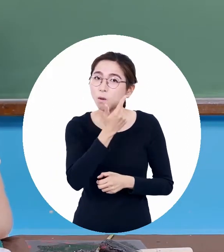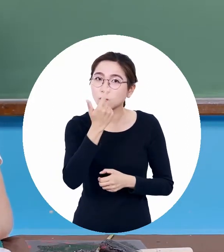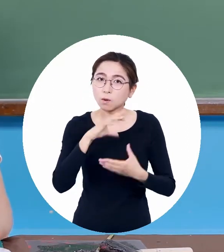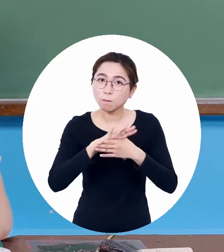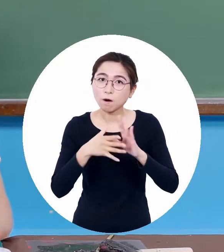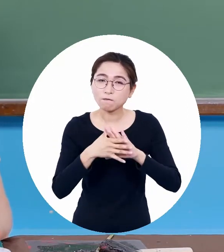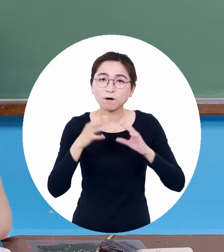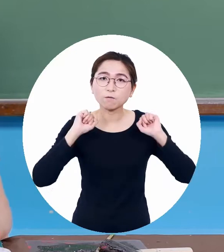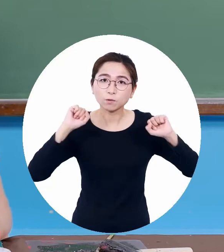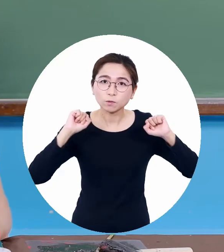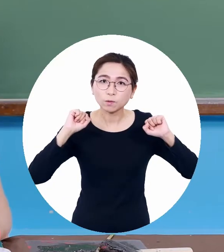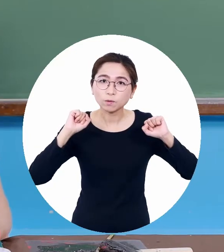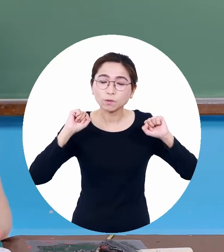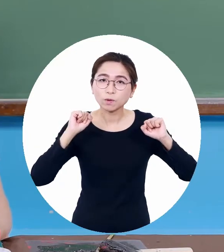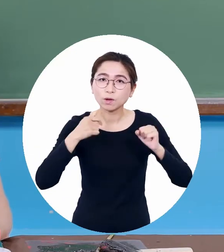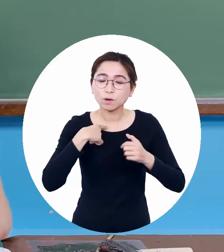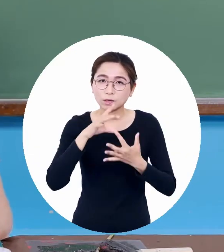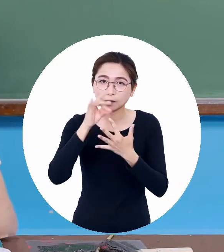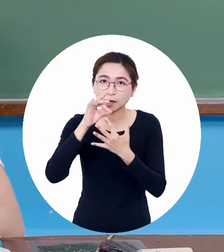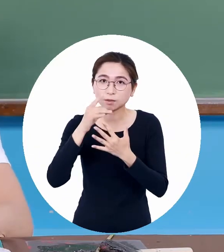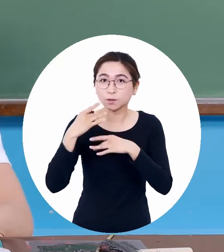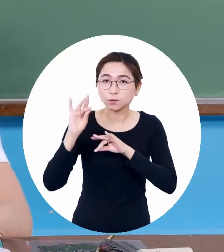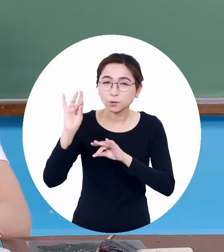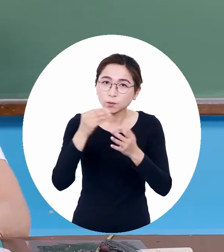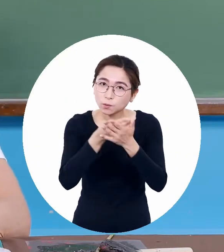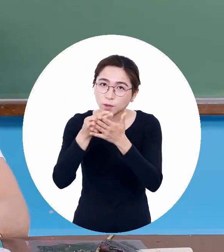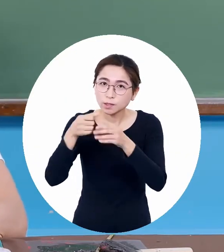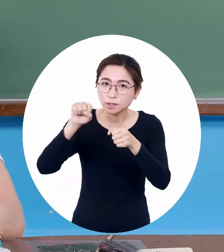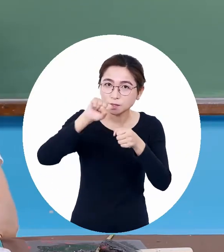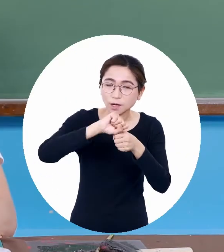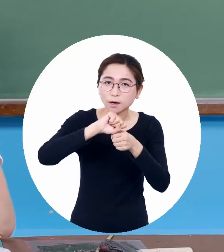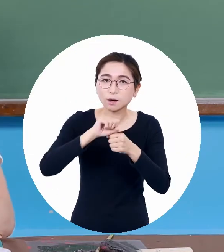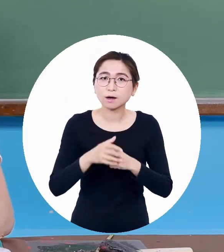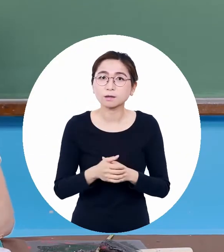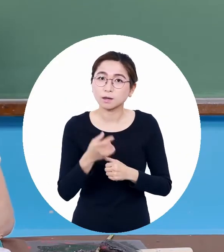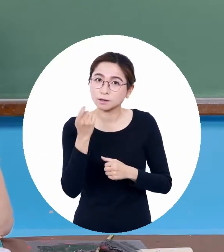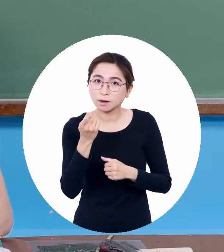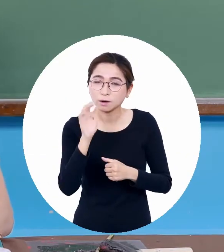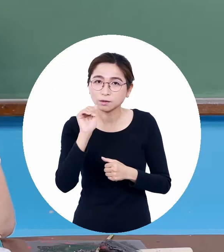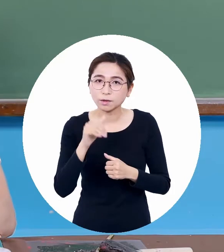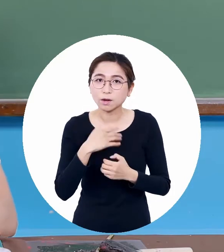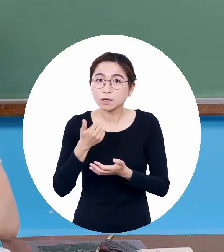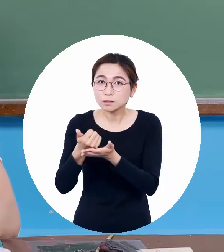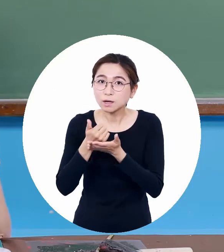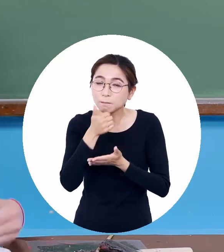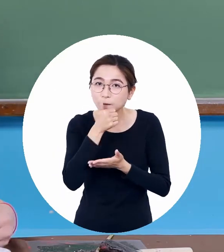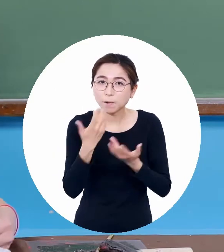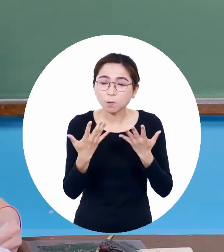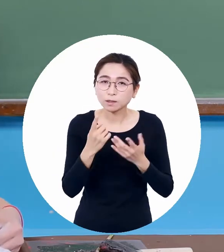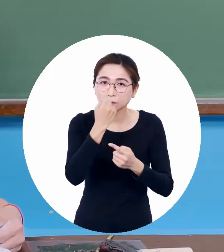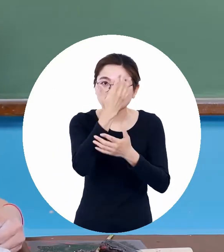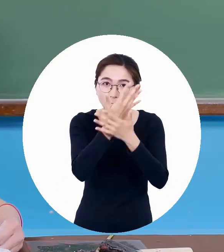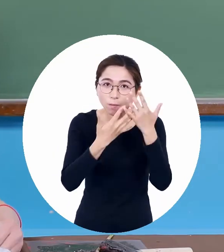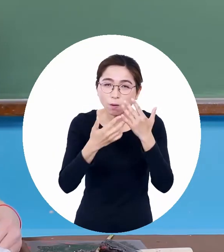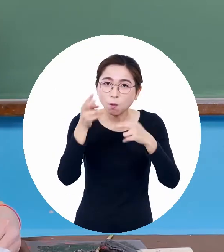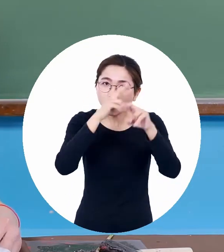活動啦，我就選擇咗咧，譬如揾粵曲嗰啲公仔可以擺埋落去嘅。 咁好簡單，譬如你哋叫爸爸或者